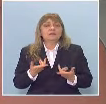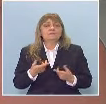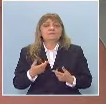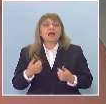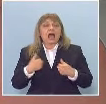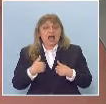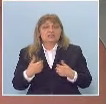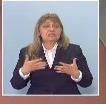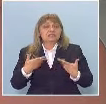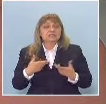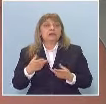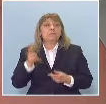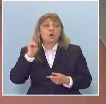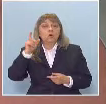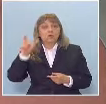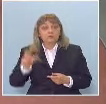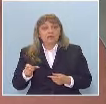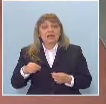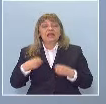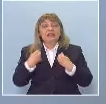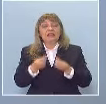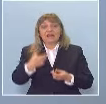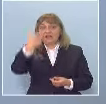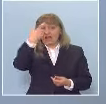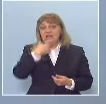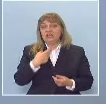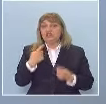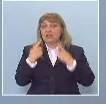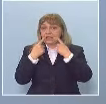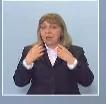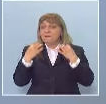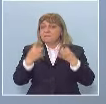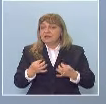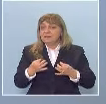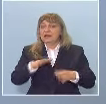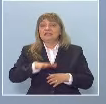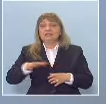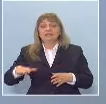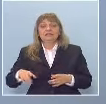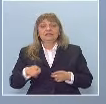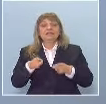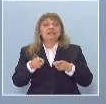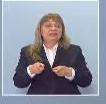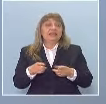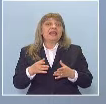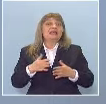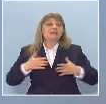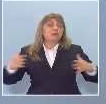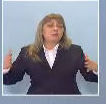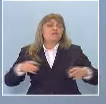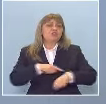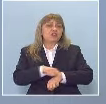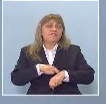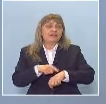Държа преподавателя да дава личен пример на децата. Те изкарват повече време с учителите, отколкото вкъщи. Така